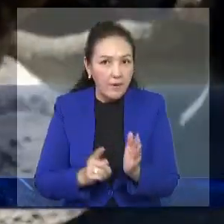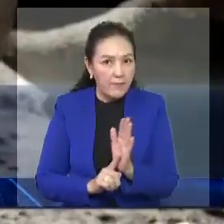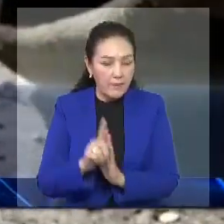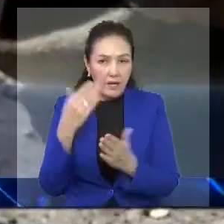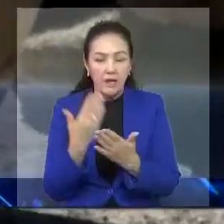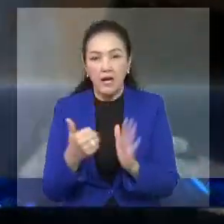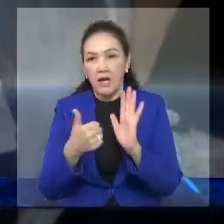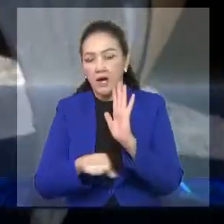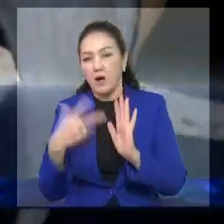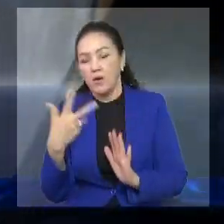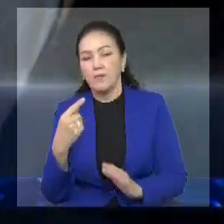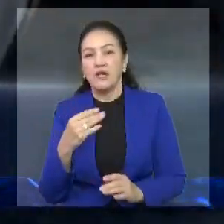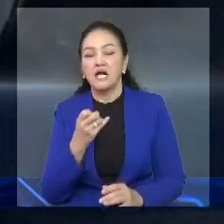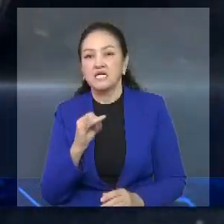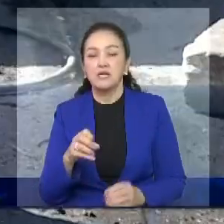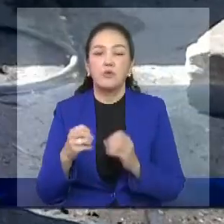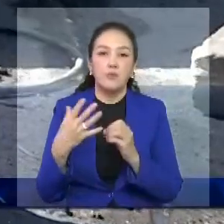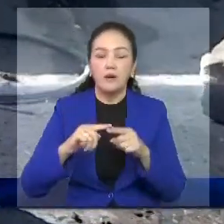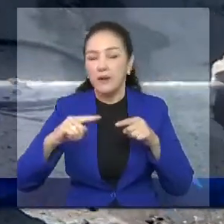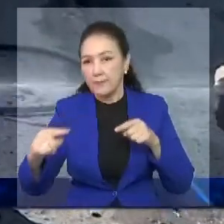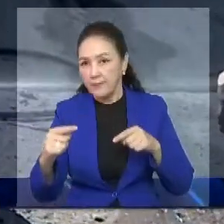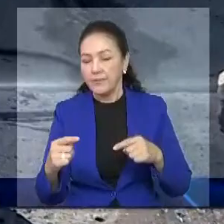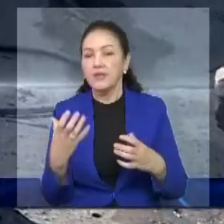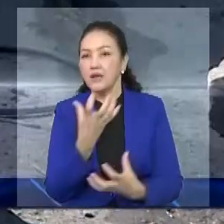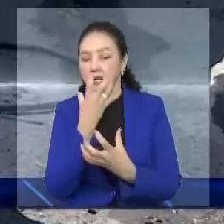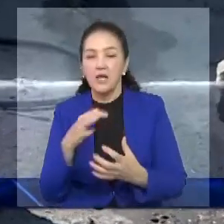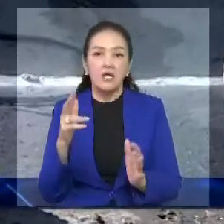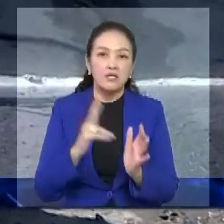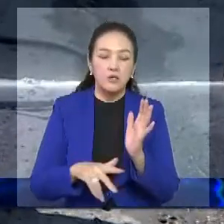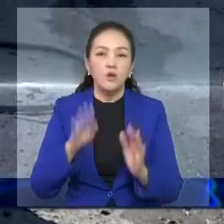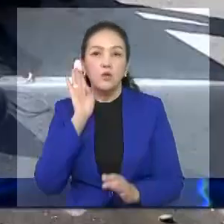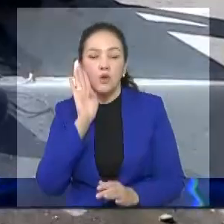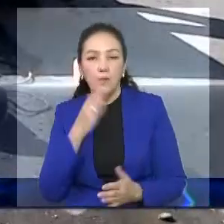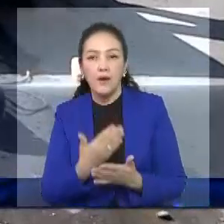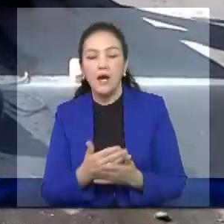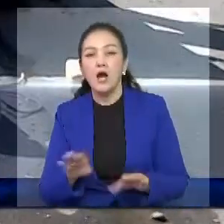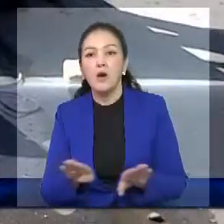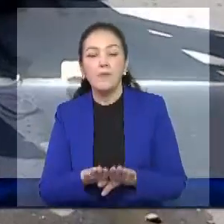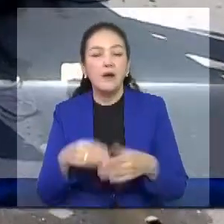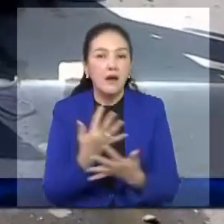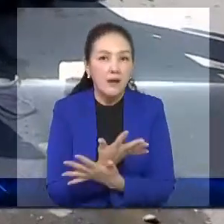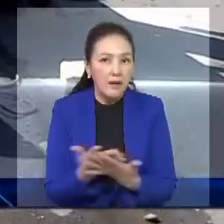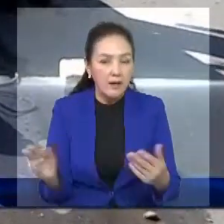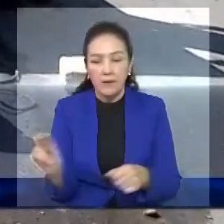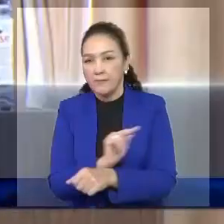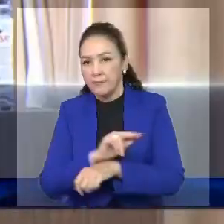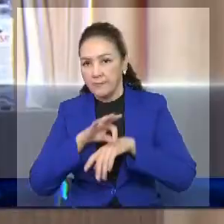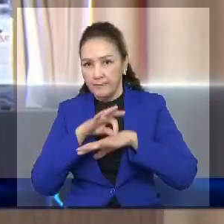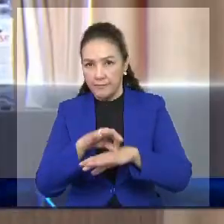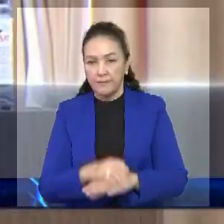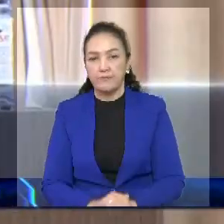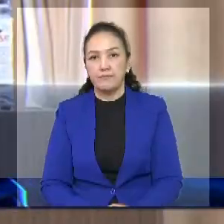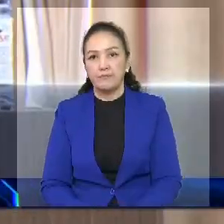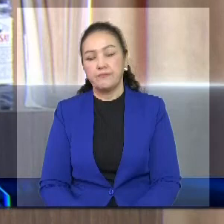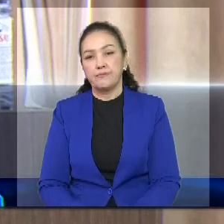Биылғы 631 қазандық 15 шақырым жылу желісіне, 80 шақырым су құбыры кәріз желісіне түрлі деңгейде жөндеу жүргізілді. Енді